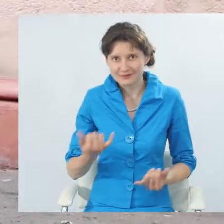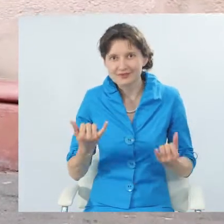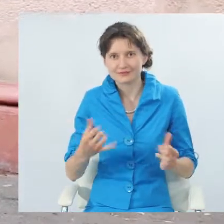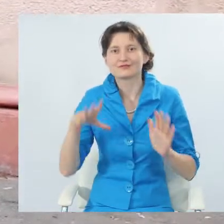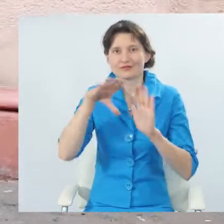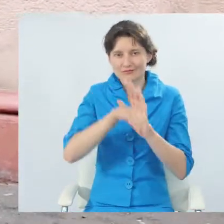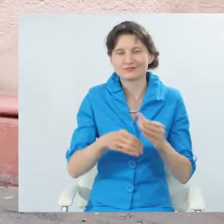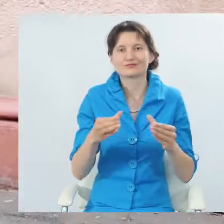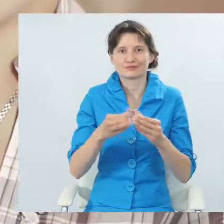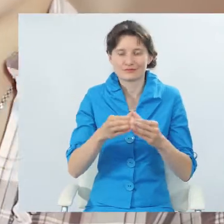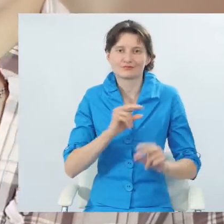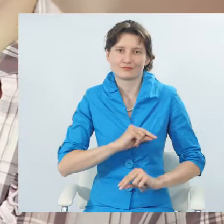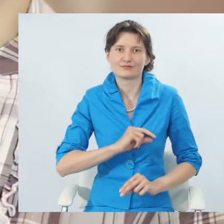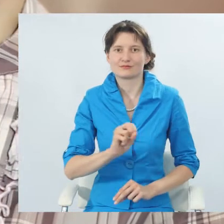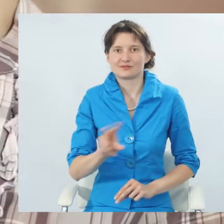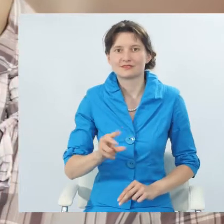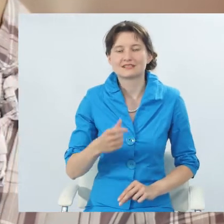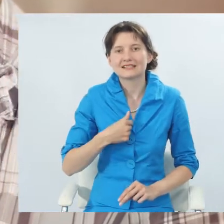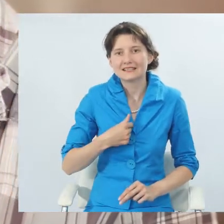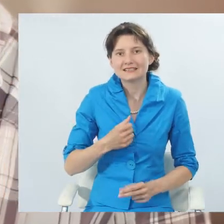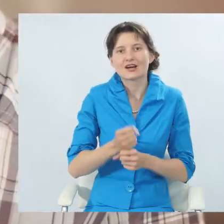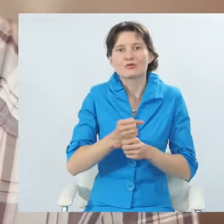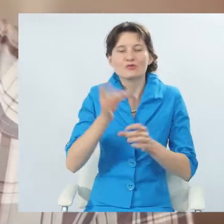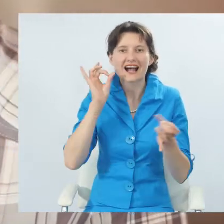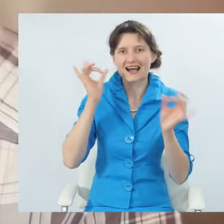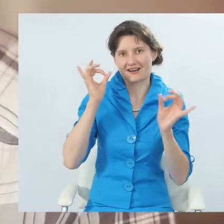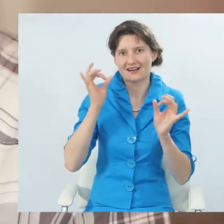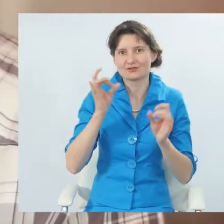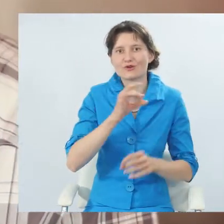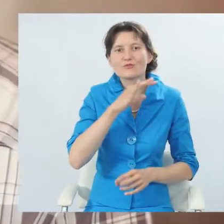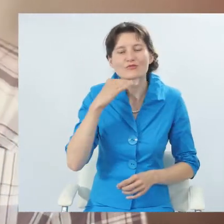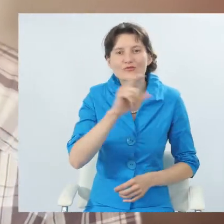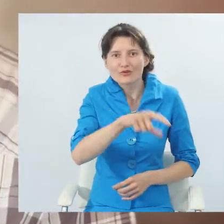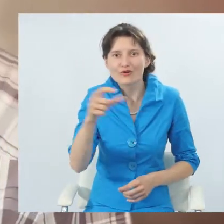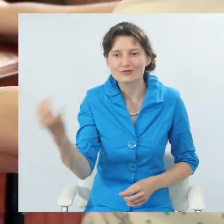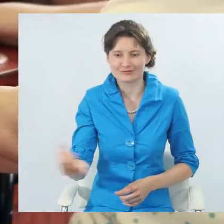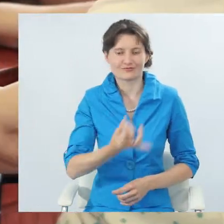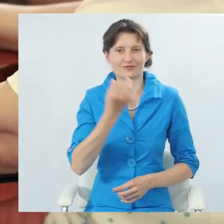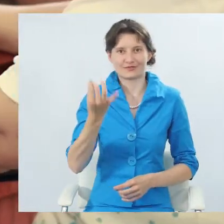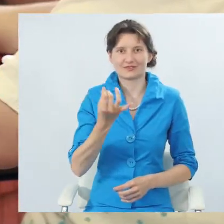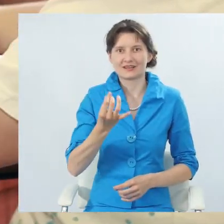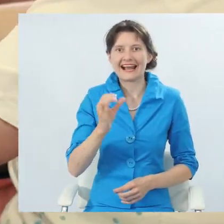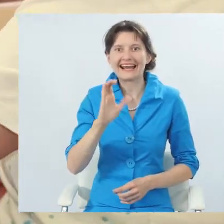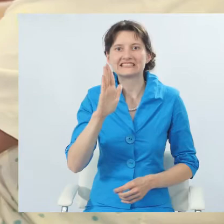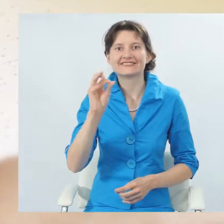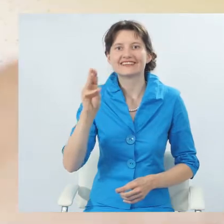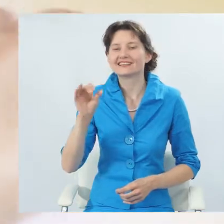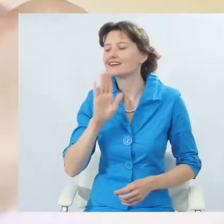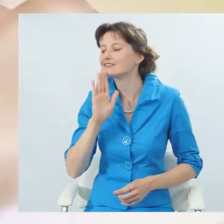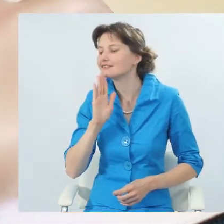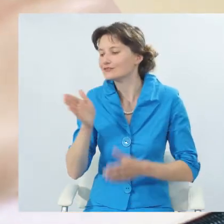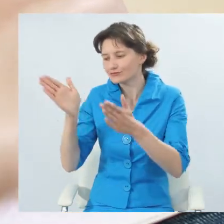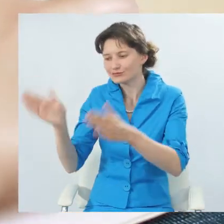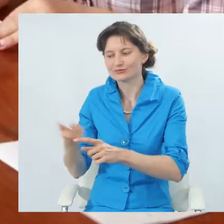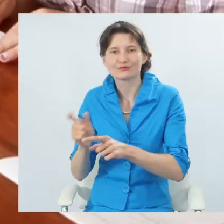частинка творчого колективу. Працювати на радіо – значить бути цікавою для тисяч людей. Світлана дуже допитлива, а